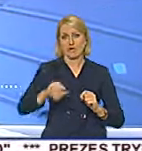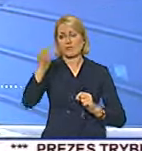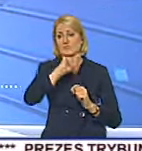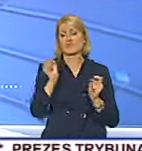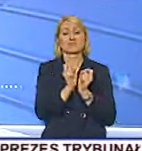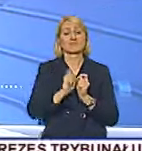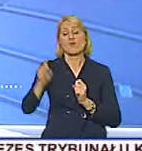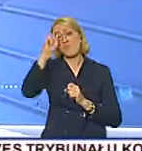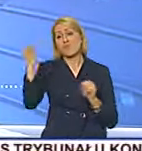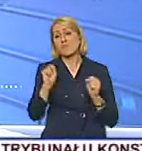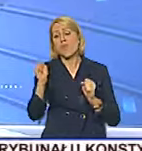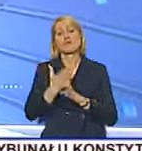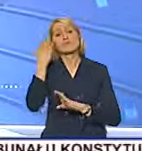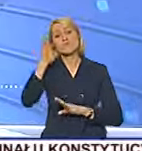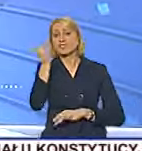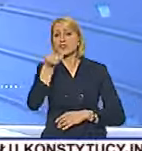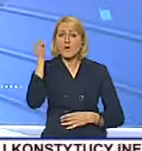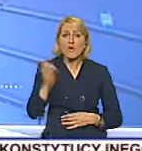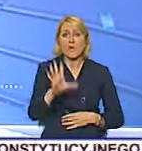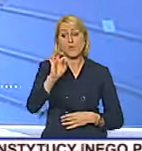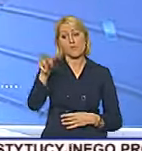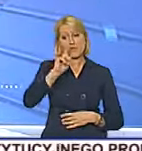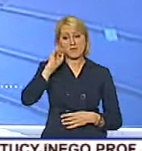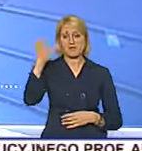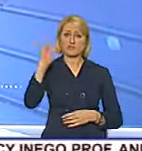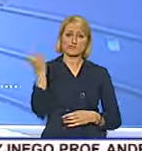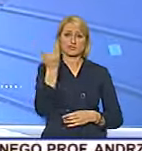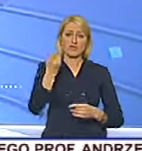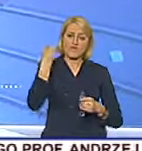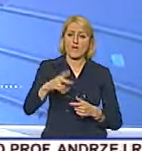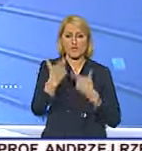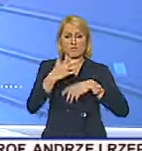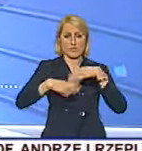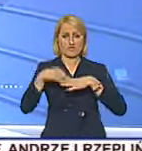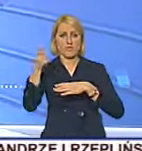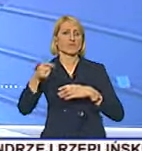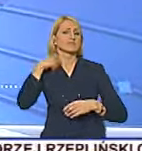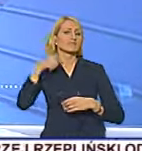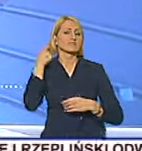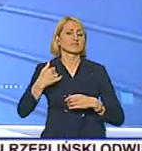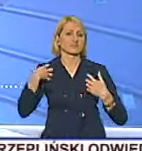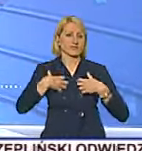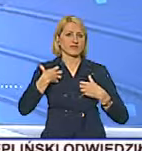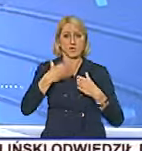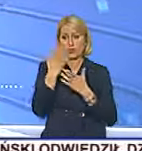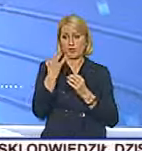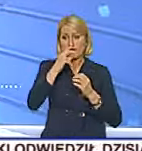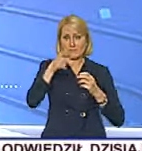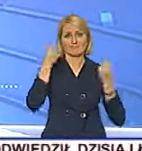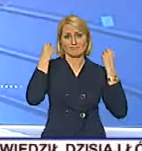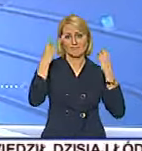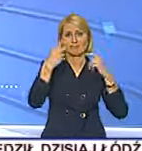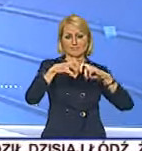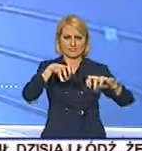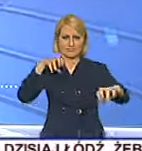jeszcze gorzej, bo w przyszłości ma powstać tu kolejna tego typu inwestycja. Już teraz drogi wokół ubojni blokują kolejki tirów oczekujących